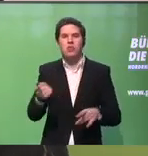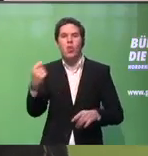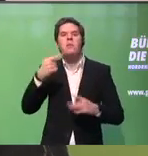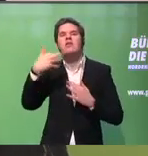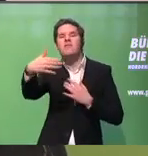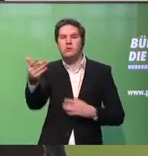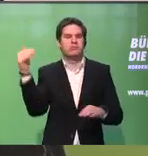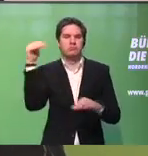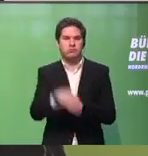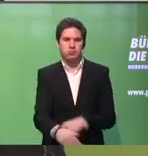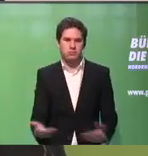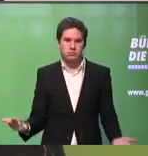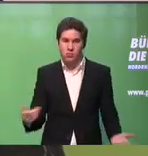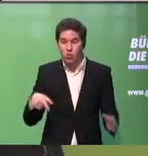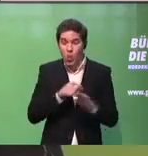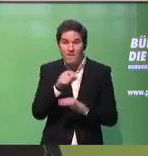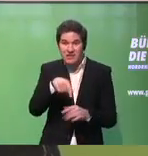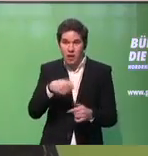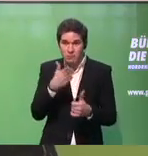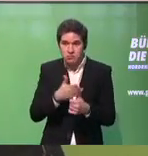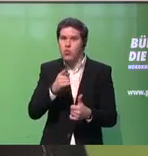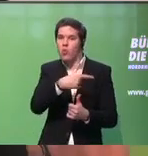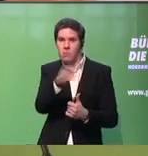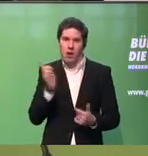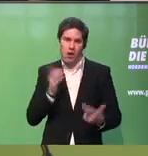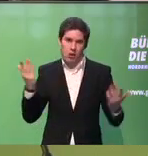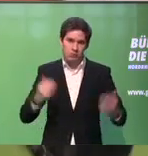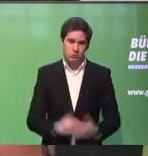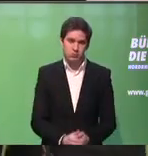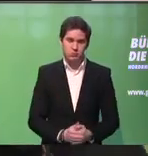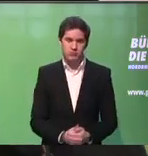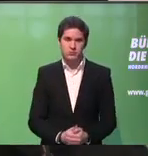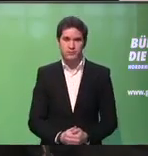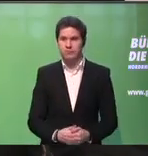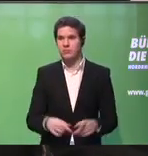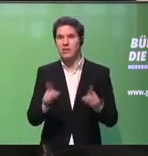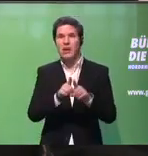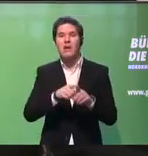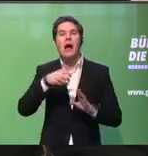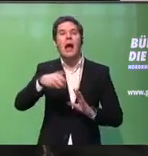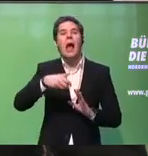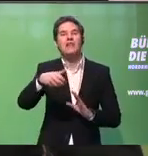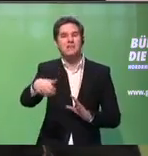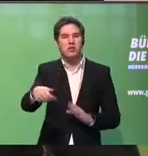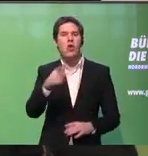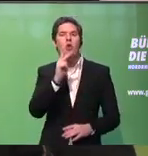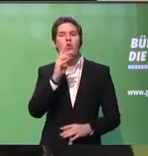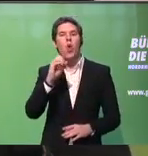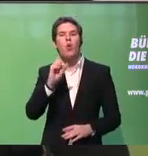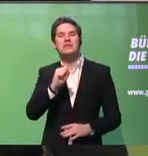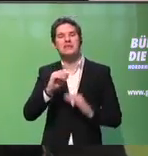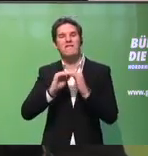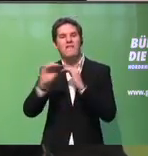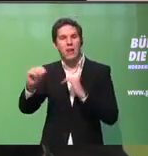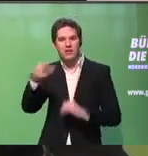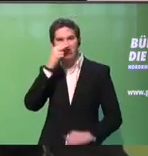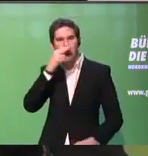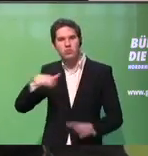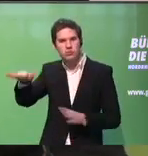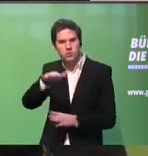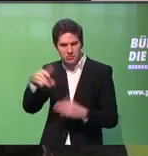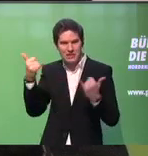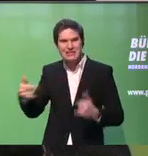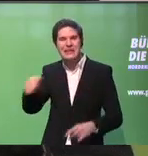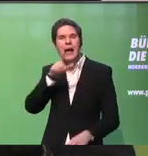Nordrhein-Westfalen. Das Gleiche bei der Landwirtschaft. Man muss nur nach Coesfeld gucken. In Coesfeld wird derzeit eine